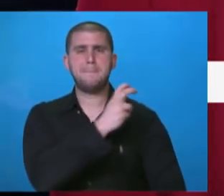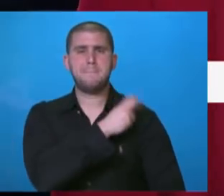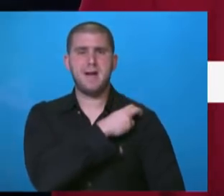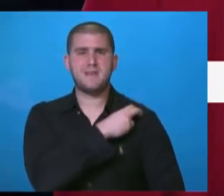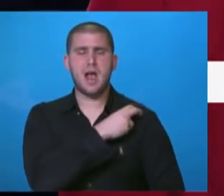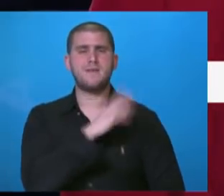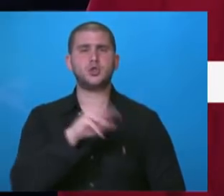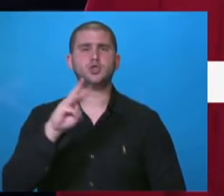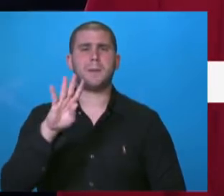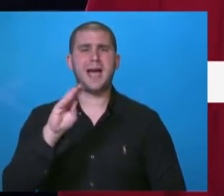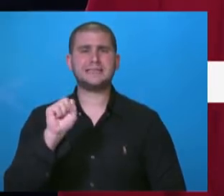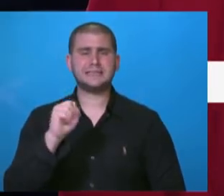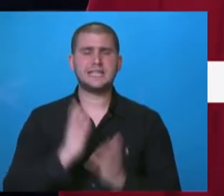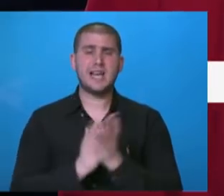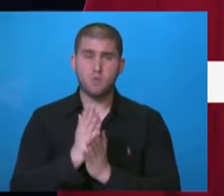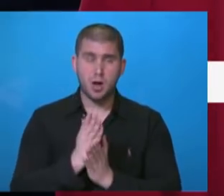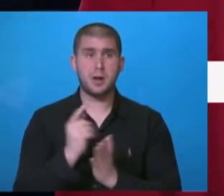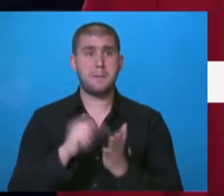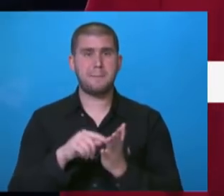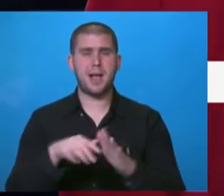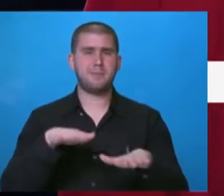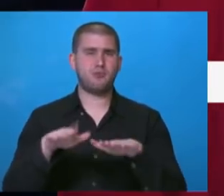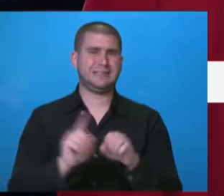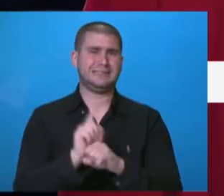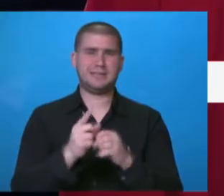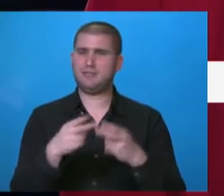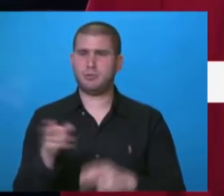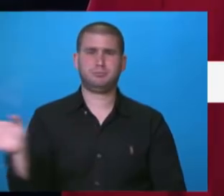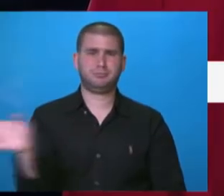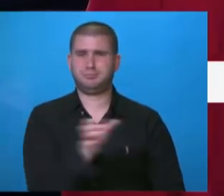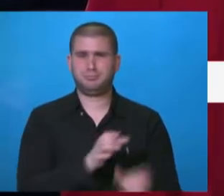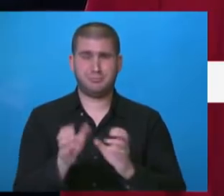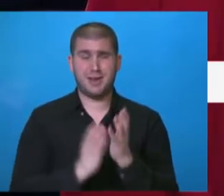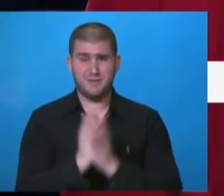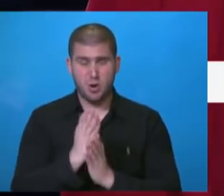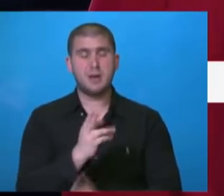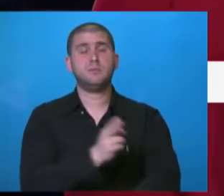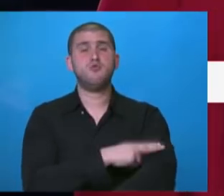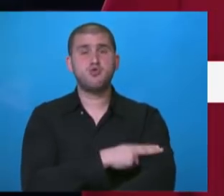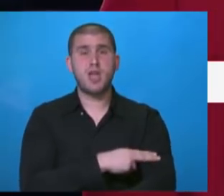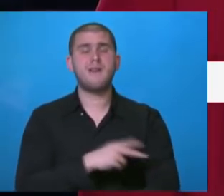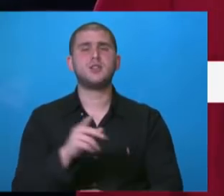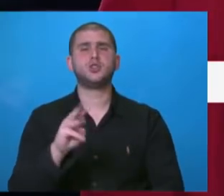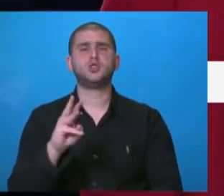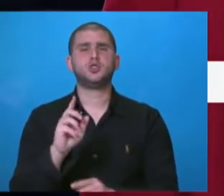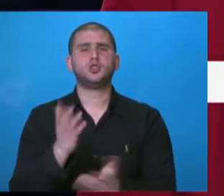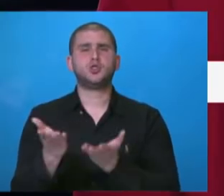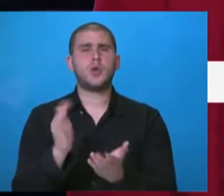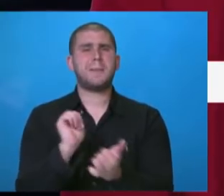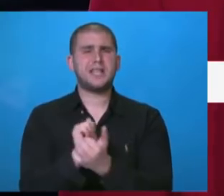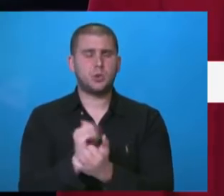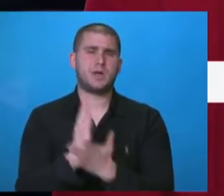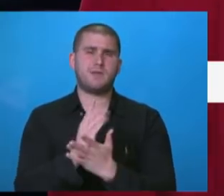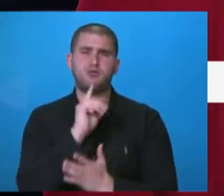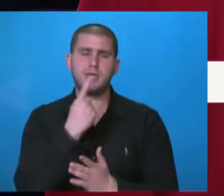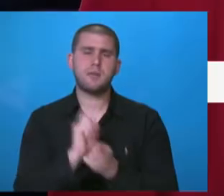קבועים. נזכיר, בגלל ממשלת המעבר, שבה אי אפשר למנות מינויי קבע, המשטרה ושירות בתי הסוהר מתפקדים מצידם כבר שנה עם ממלאי